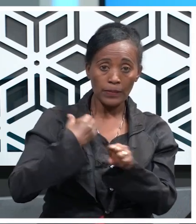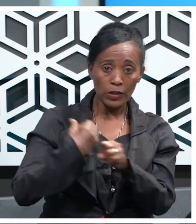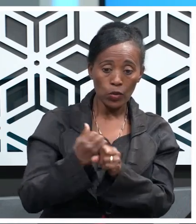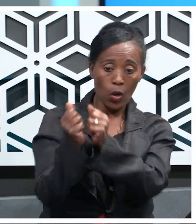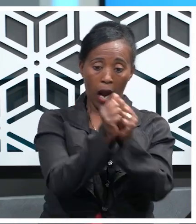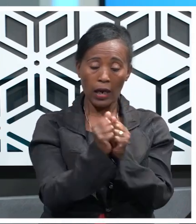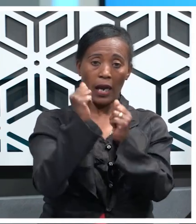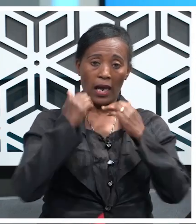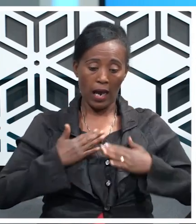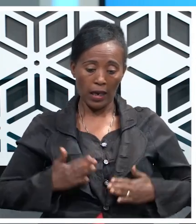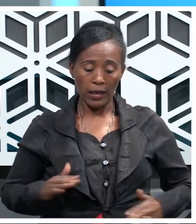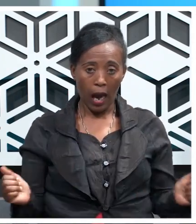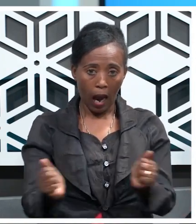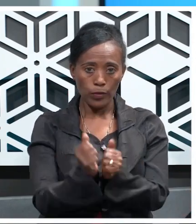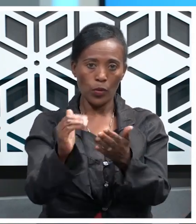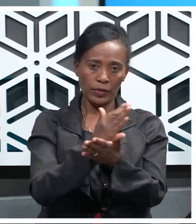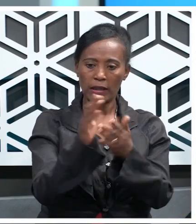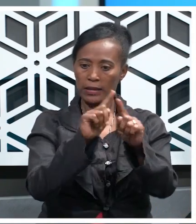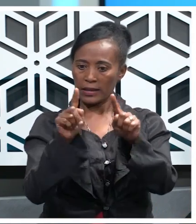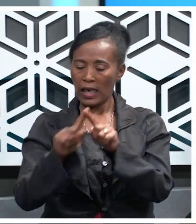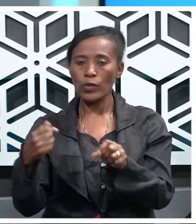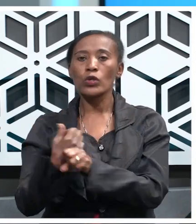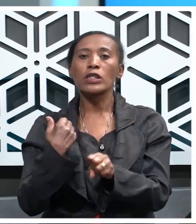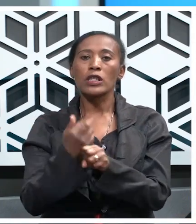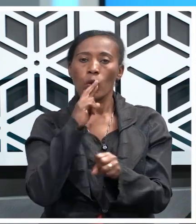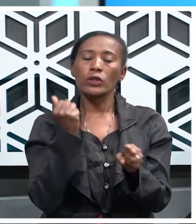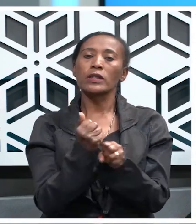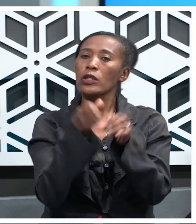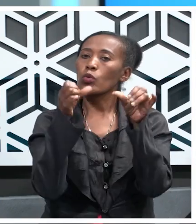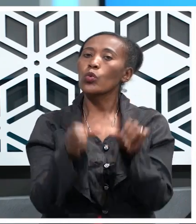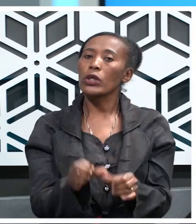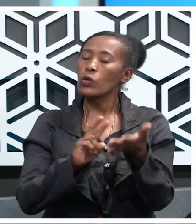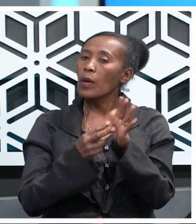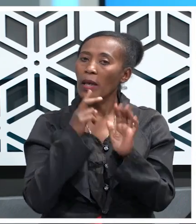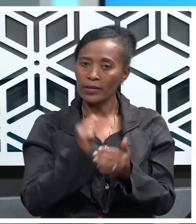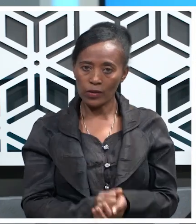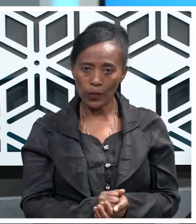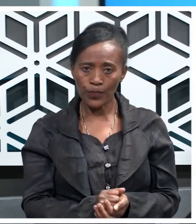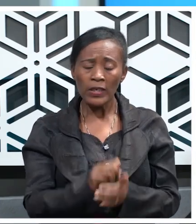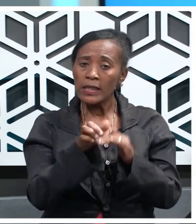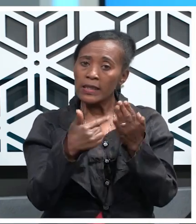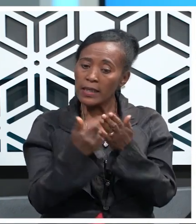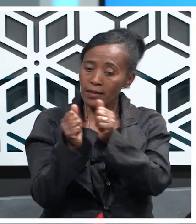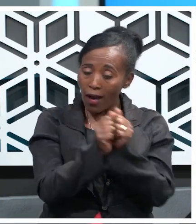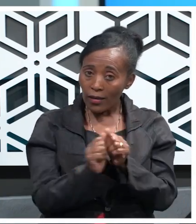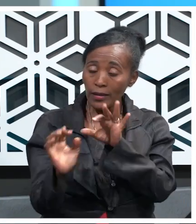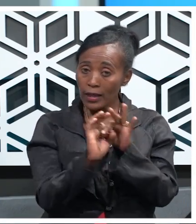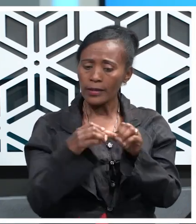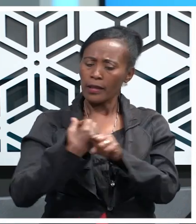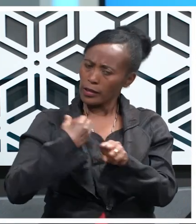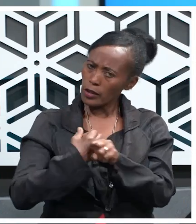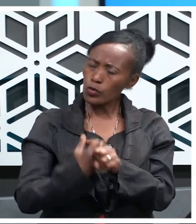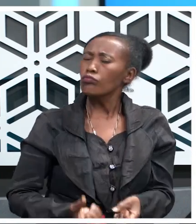አድርገው የሚሰሩ አጋር አካላትን አብረው በማሳተፍ የተለያዩ ስራዎችን ሲሰሩ ቆይተዋል ማለት ነው። ከዚህ ጋር